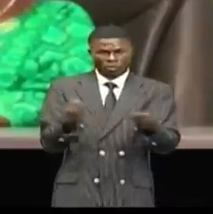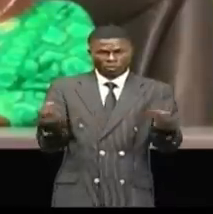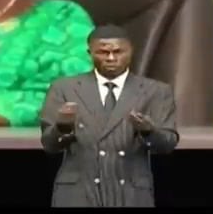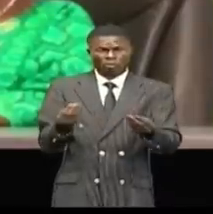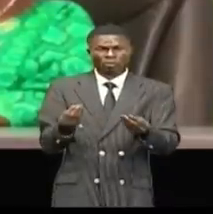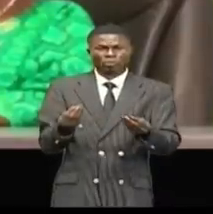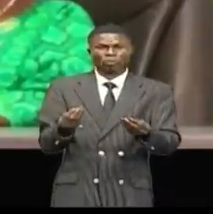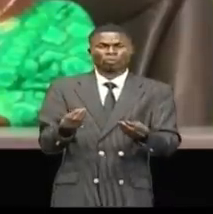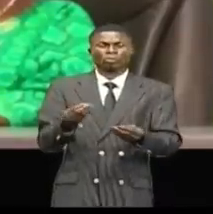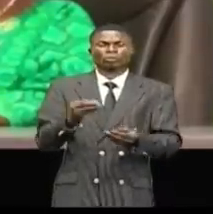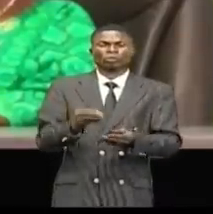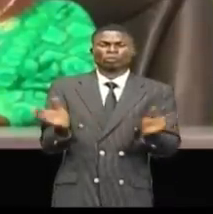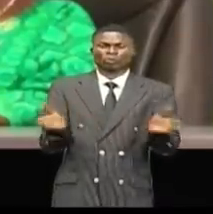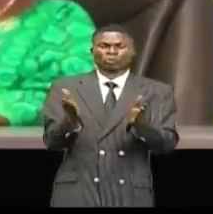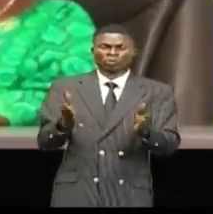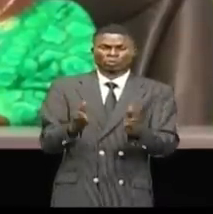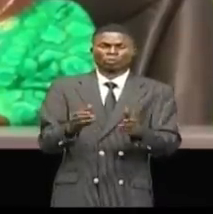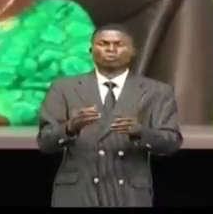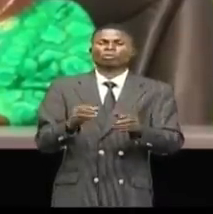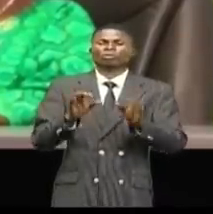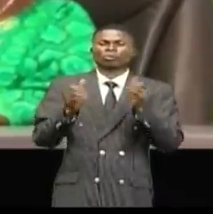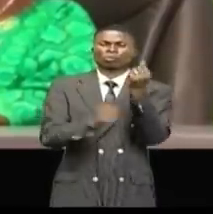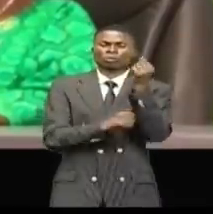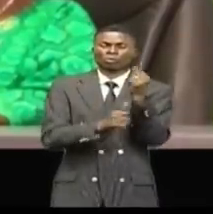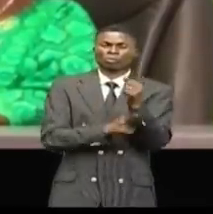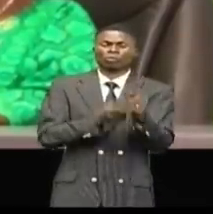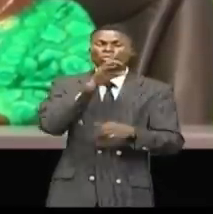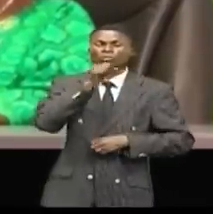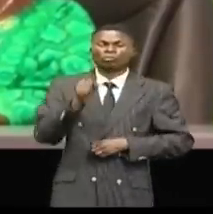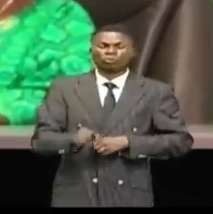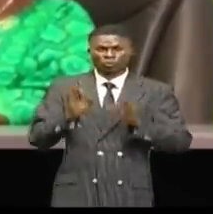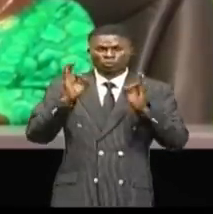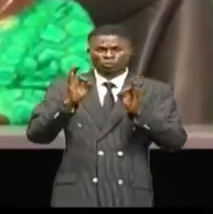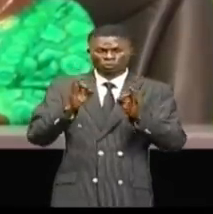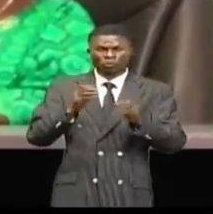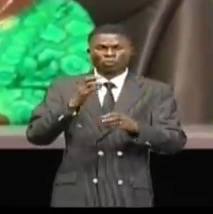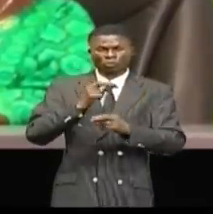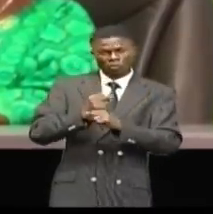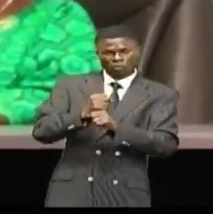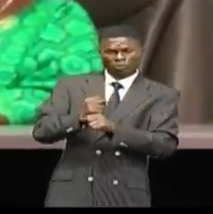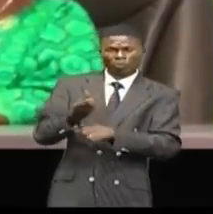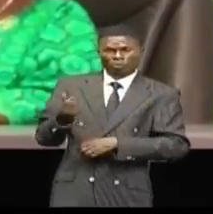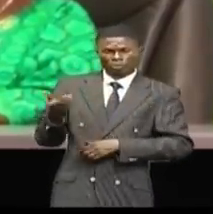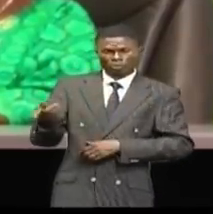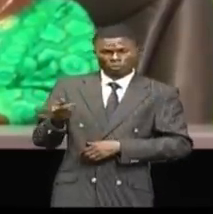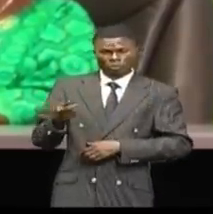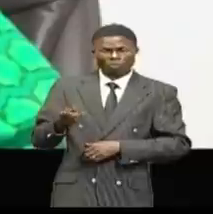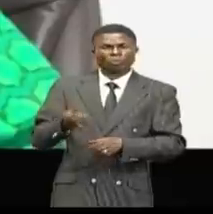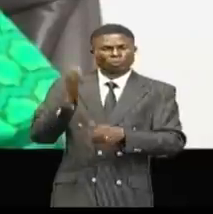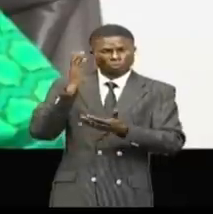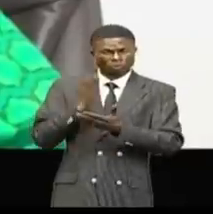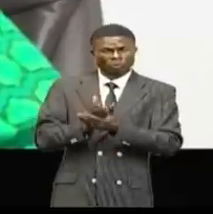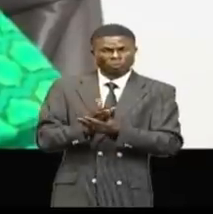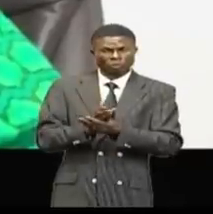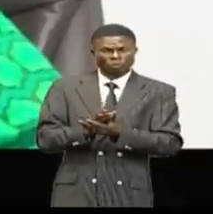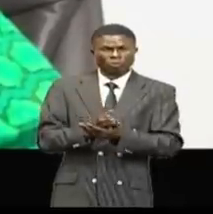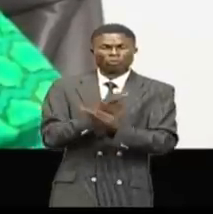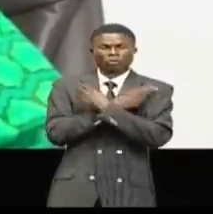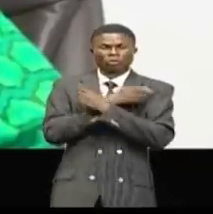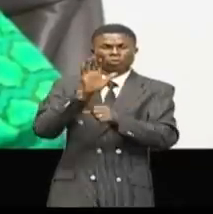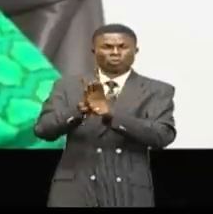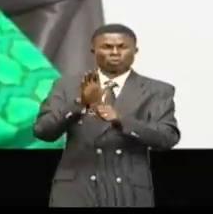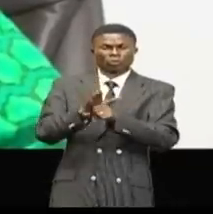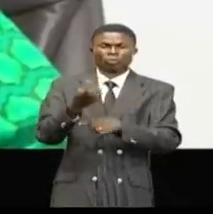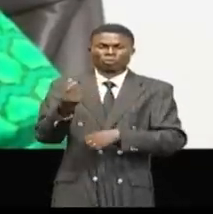notamment d'inciter ces nouveaux retraités à l'observance de la culture bancaire en s'abstenant entre autres à des retraits massifs de